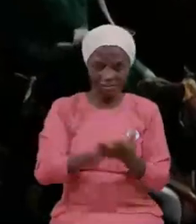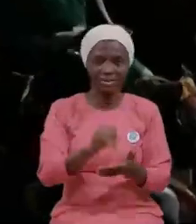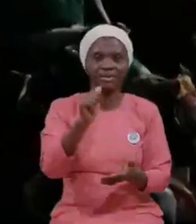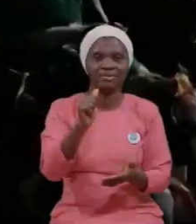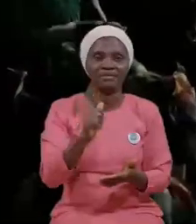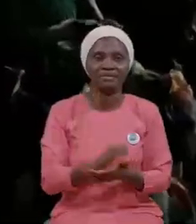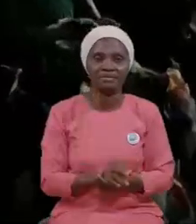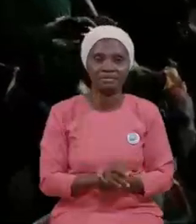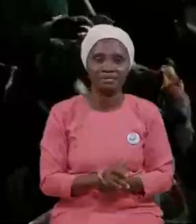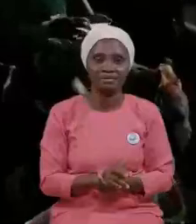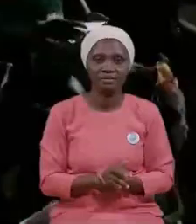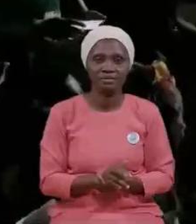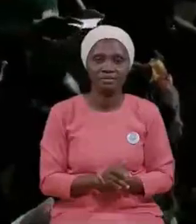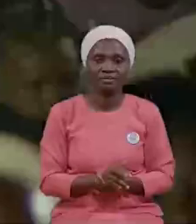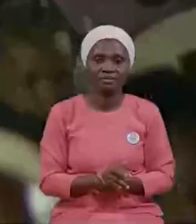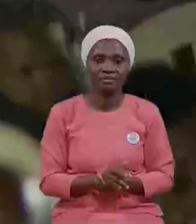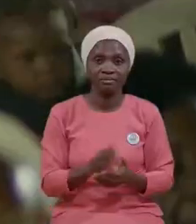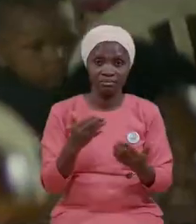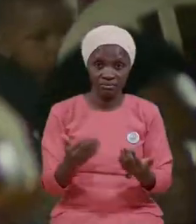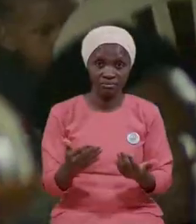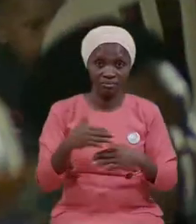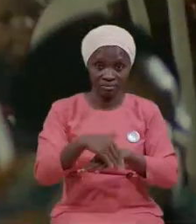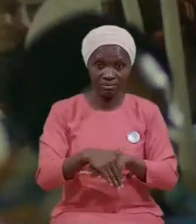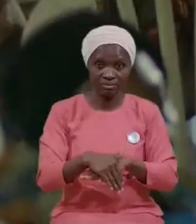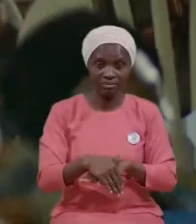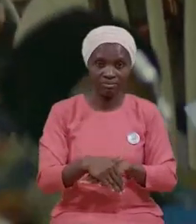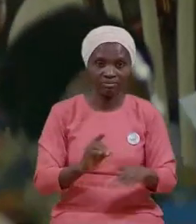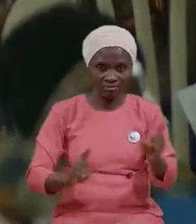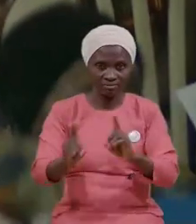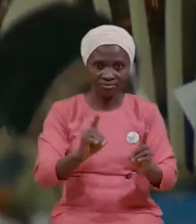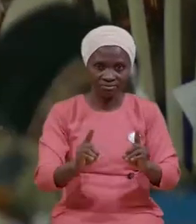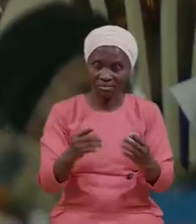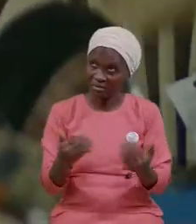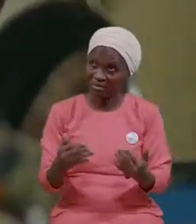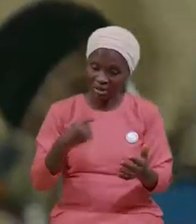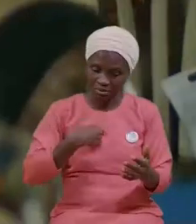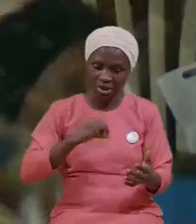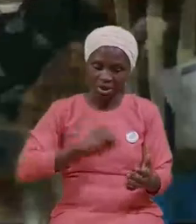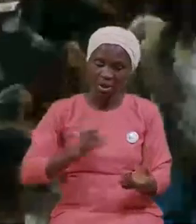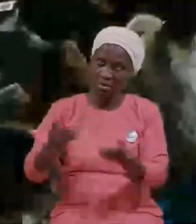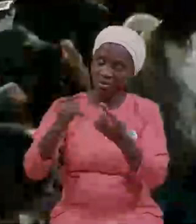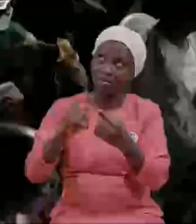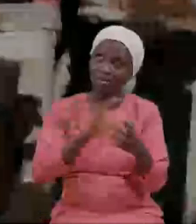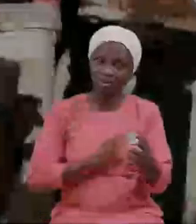Ce soir, je viendrai à Christ. Dis-le non.